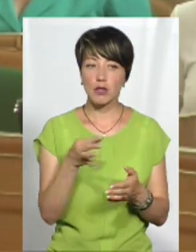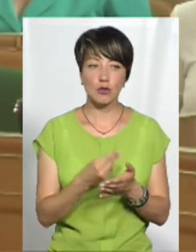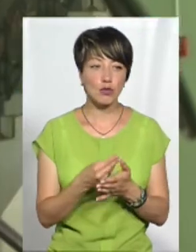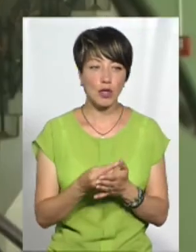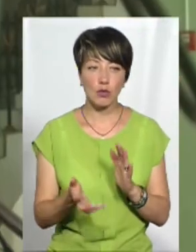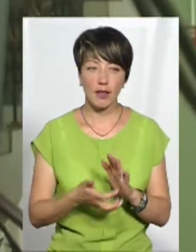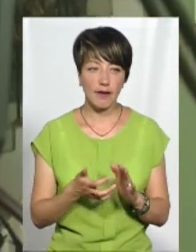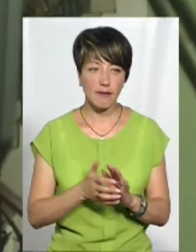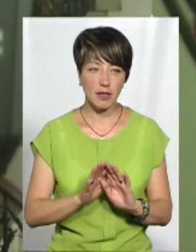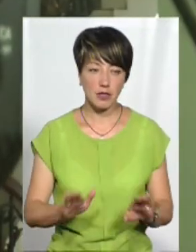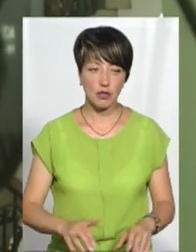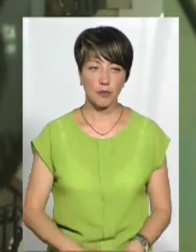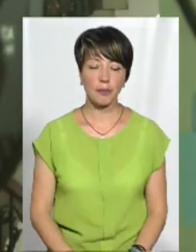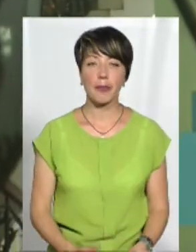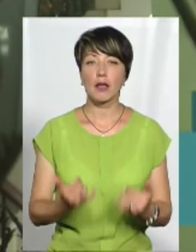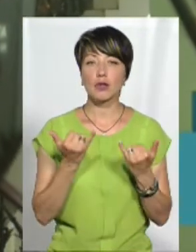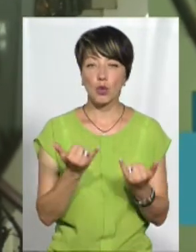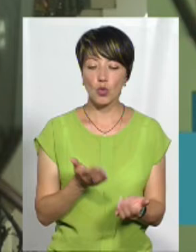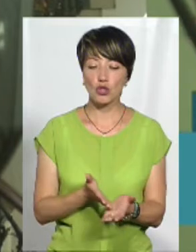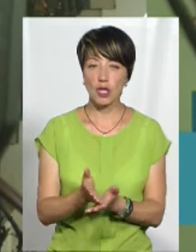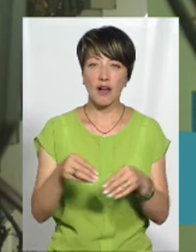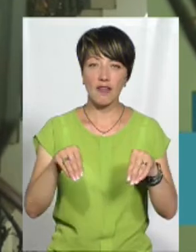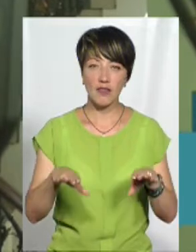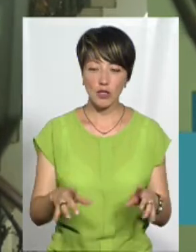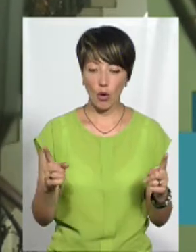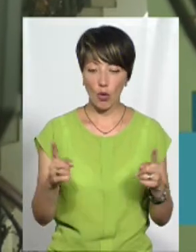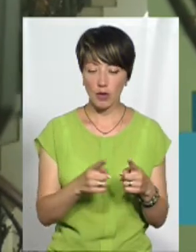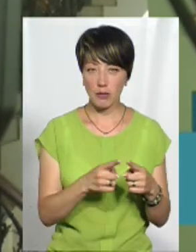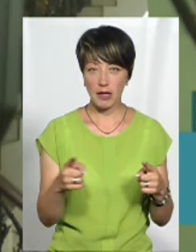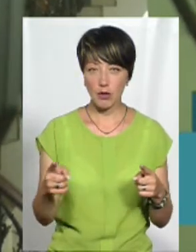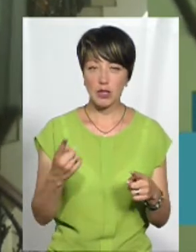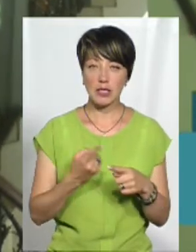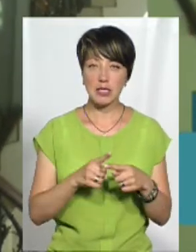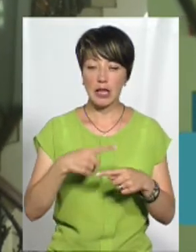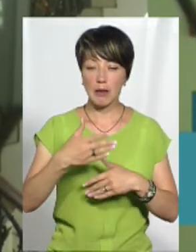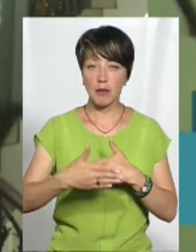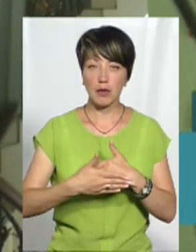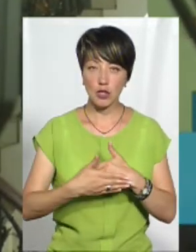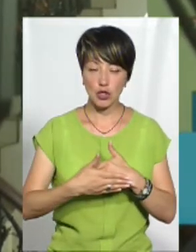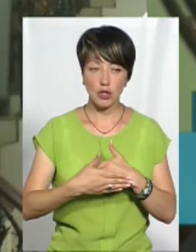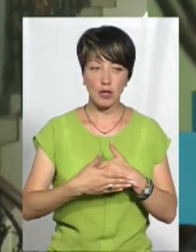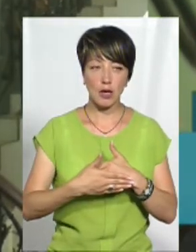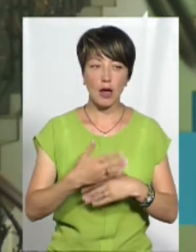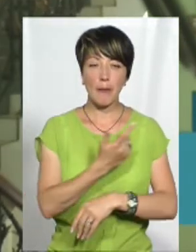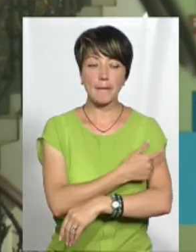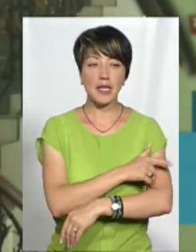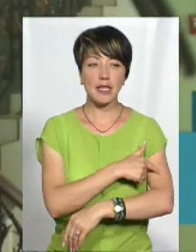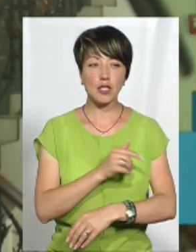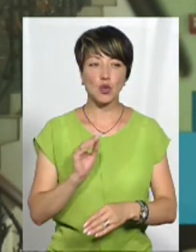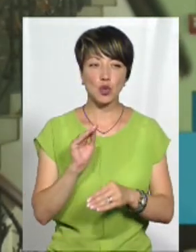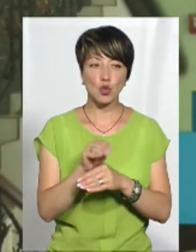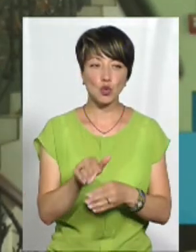визначено. Сьогодні шлях вирішення на цей короткий період може бути єдиний. Це наближення медичної субвенції